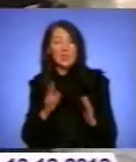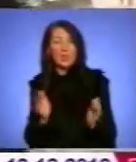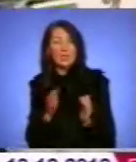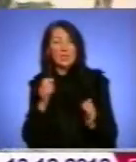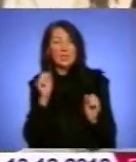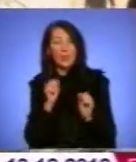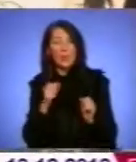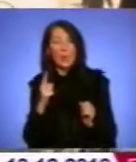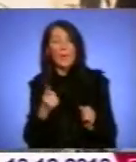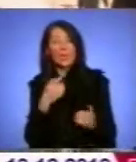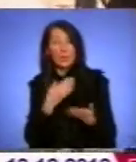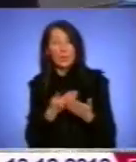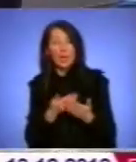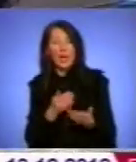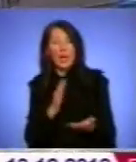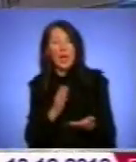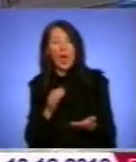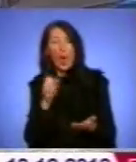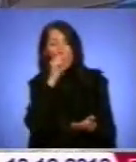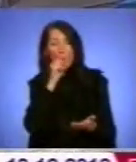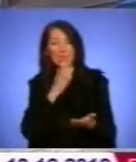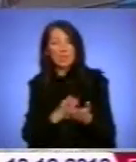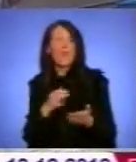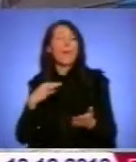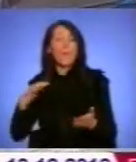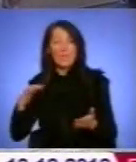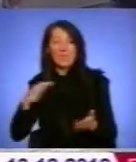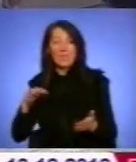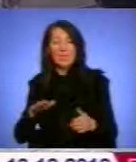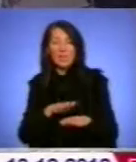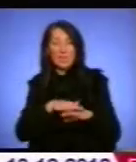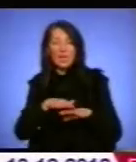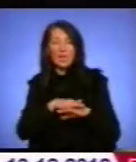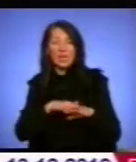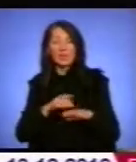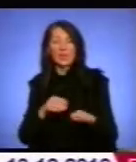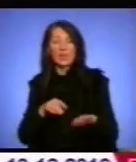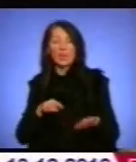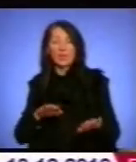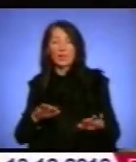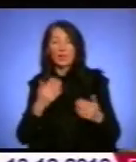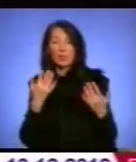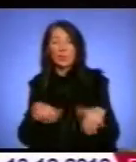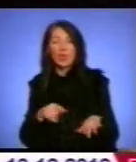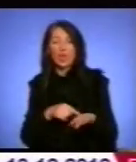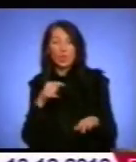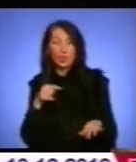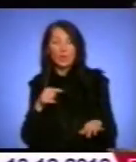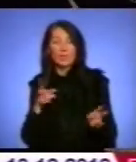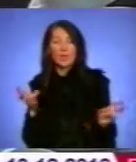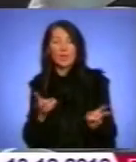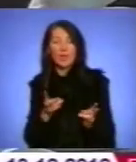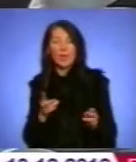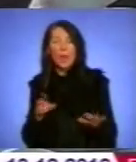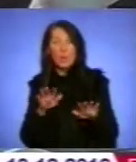Першими ознаками обмороження є блідість уражених ділянок та втрата чутливості. При таких симптомах місце, пошкоджене холодом, слід зігріти та